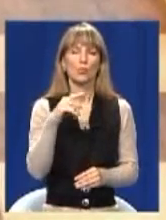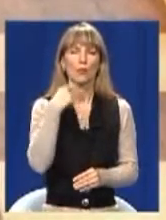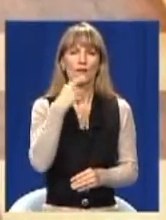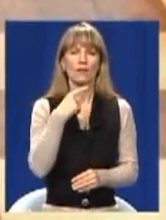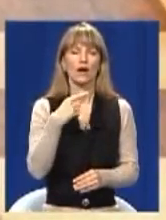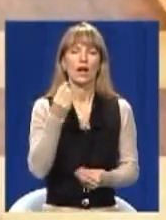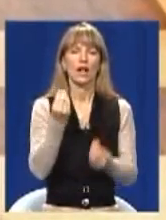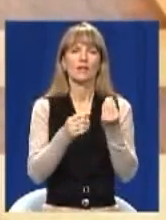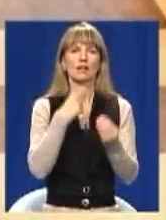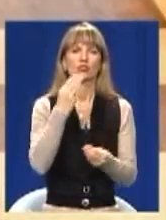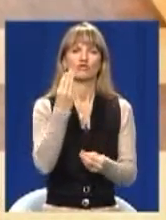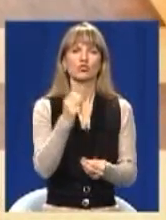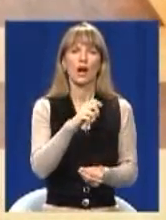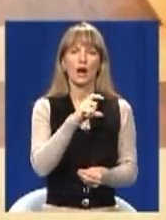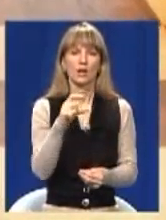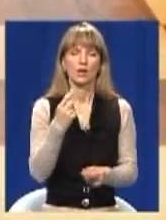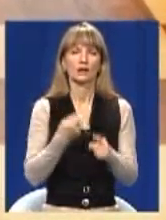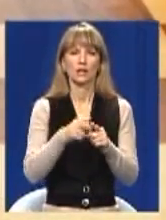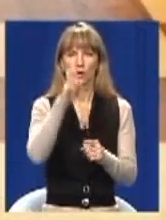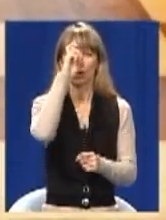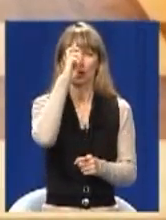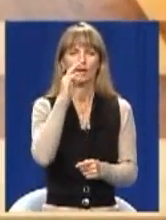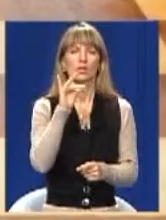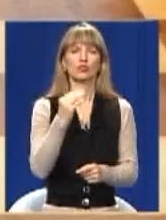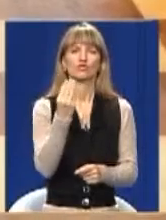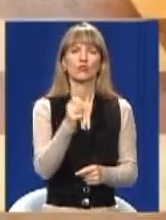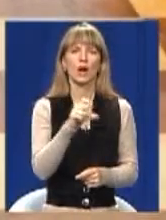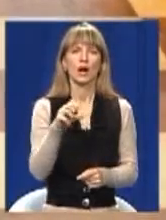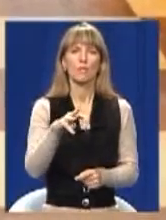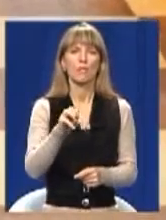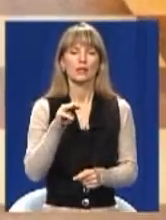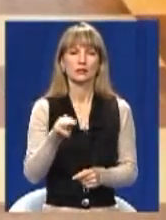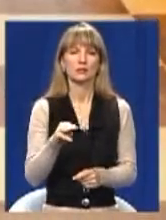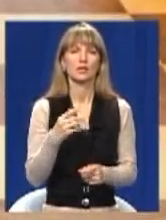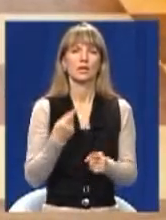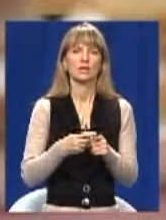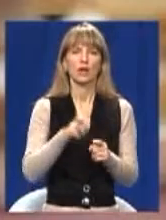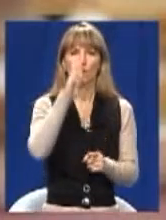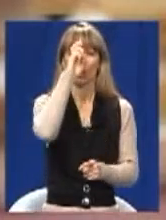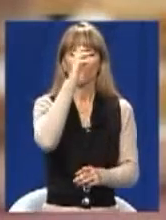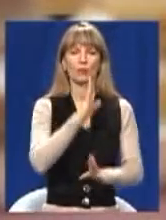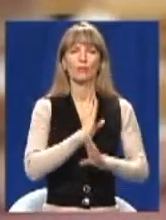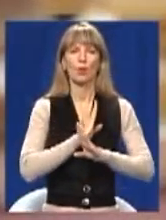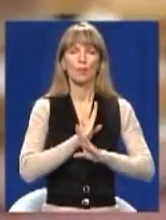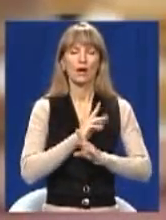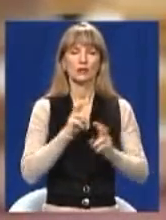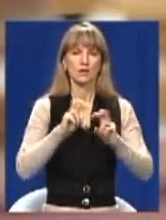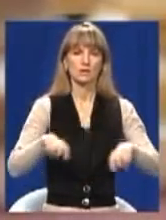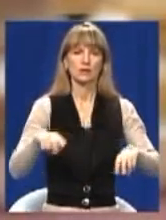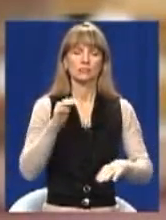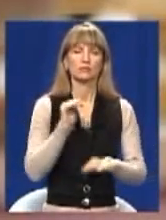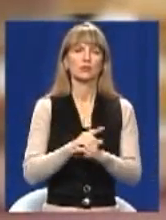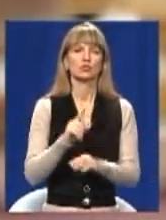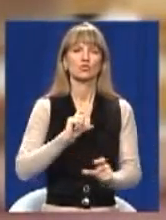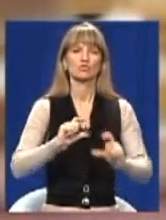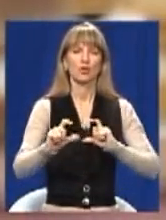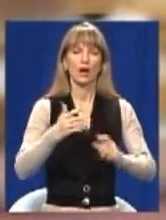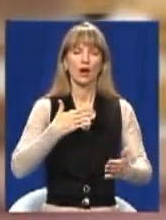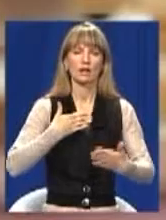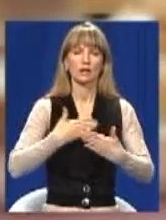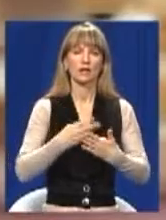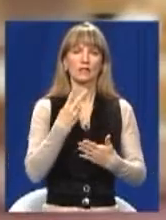що від персидського означало «король», і «шах-мат», що з персидського означало «король помер». Дослідження показали, що шахи